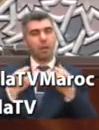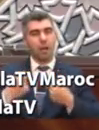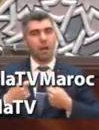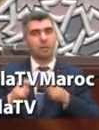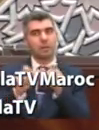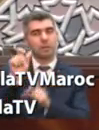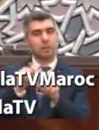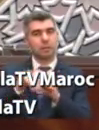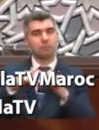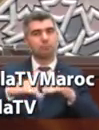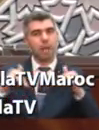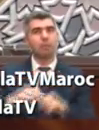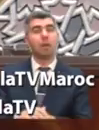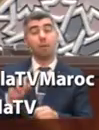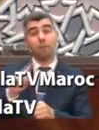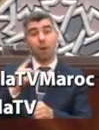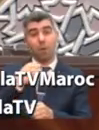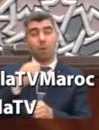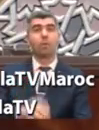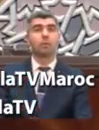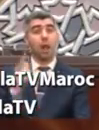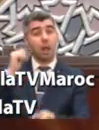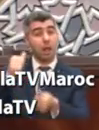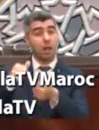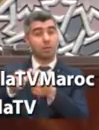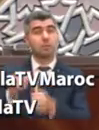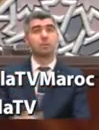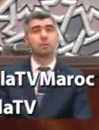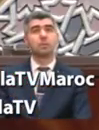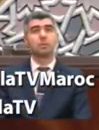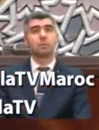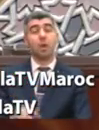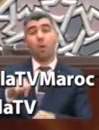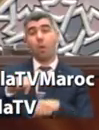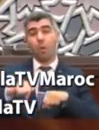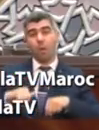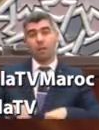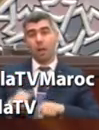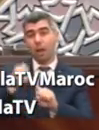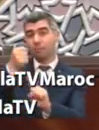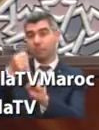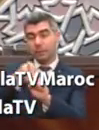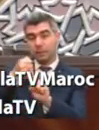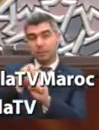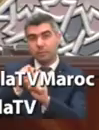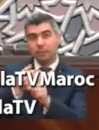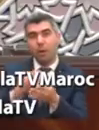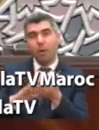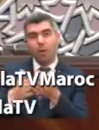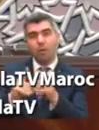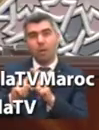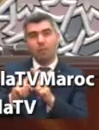المحترمين، أريد في البداية أن أذكر بأن الوزارة تعمل جاهدا على استدراك الزمن